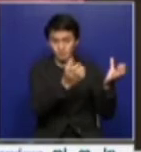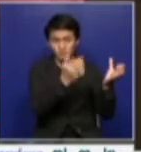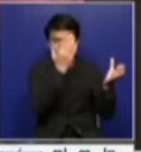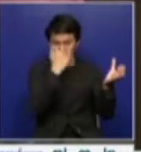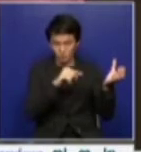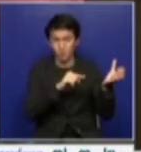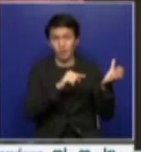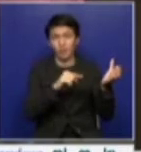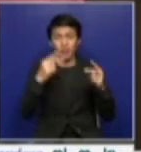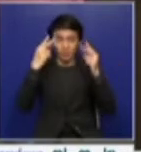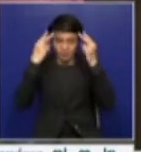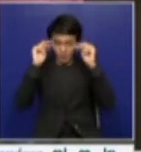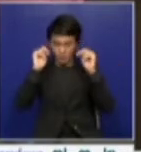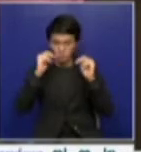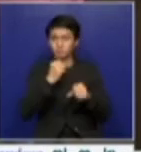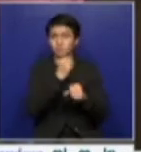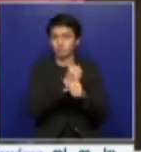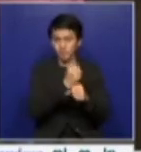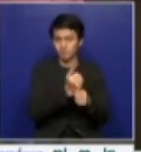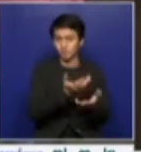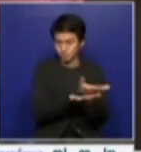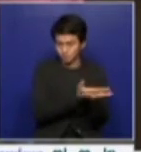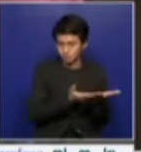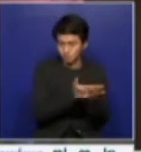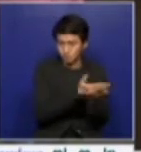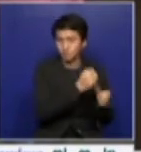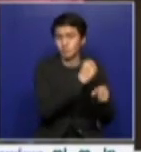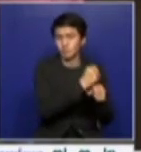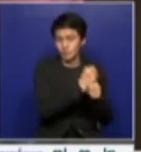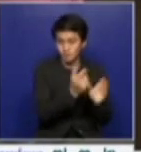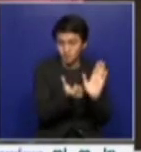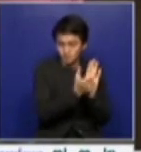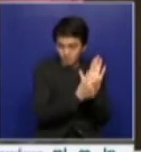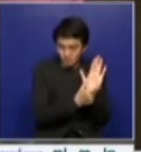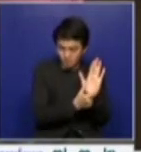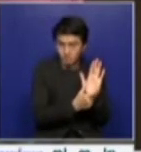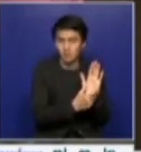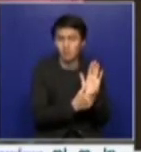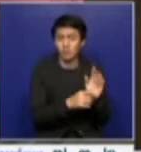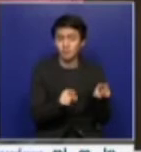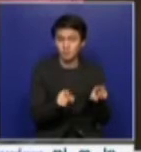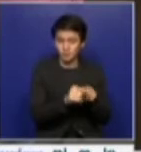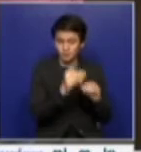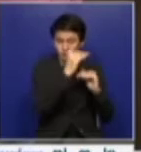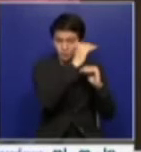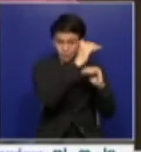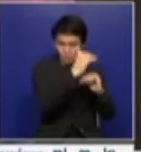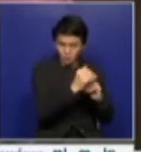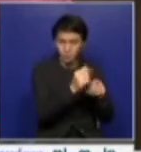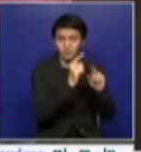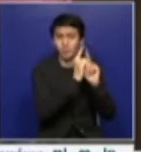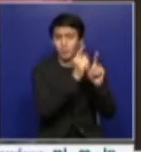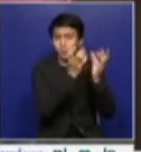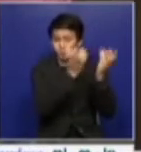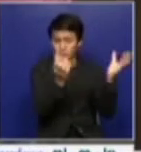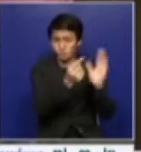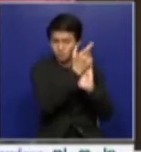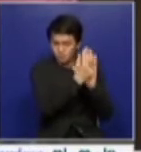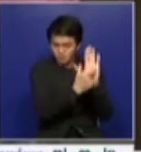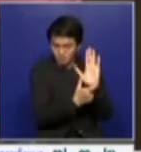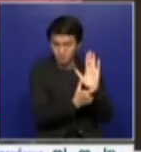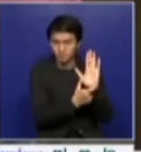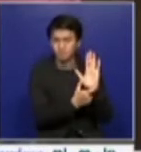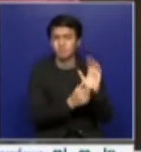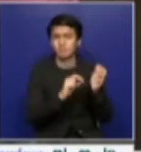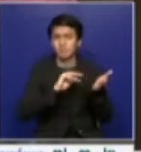ส่วนโดยตรงในการจัดทำอามิส่วนโดยตรงในการกำหนดเนื้อหาในรัตโนนูนปัญหาทั้งหมดนั้นจึงมา